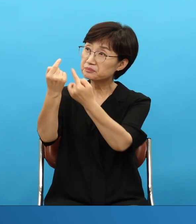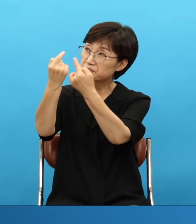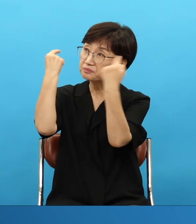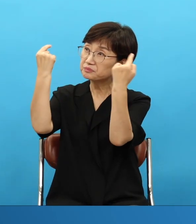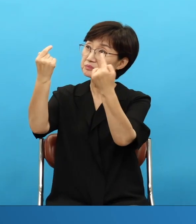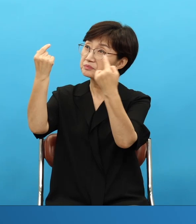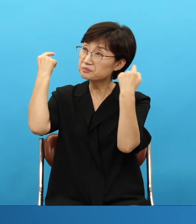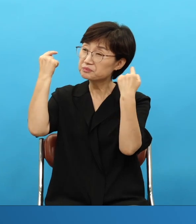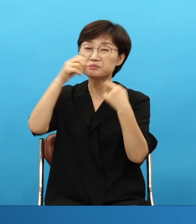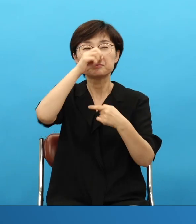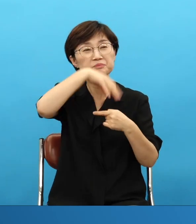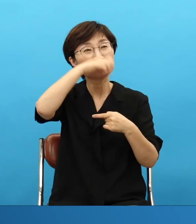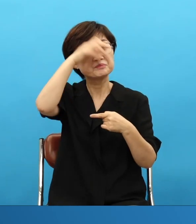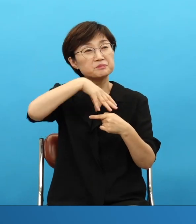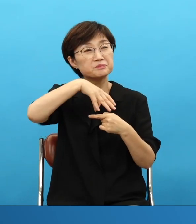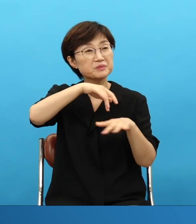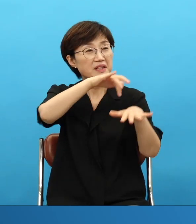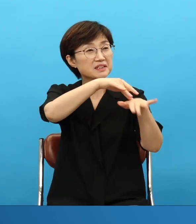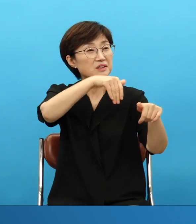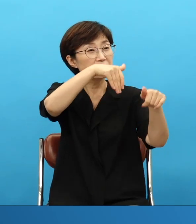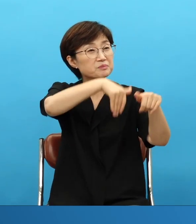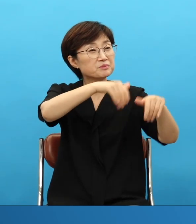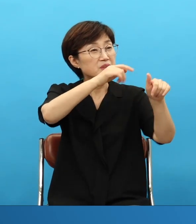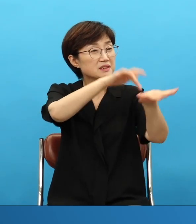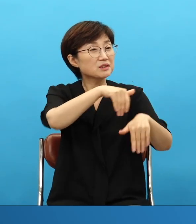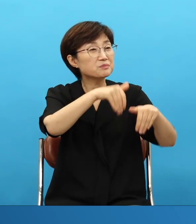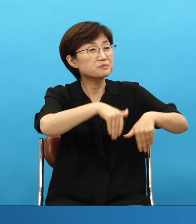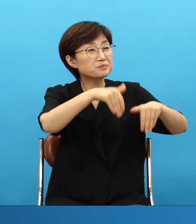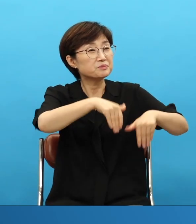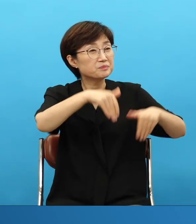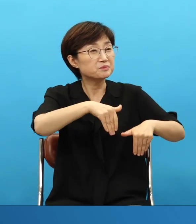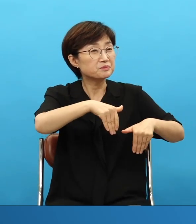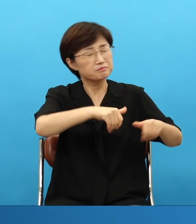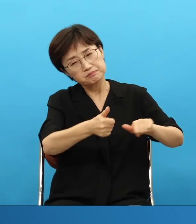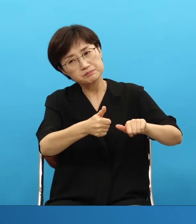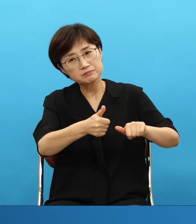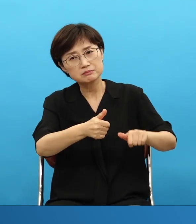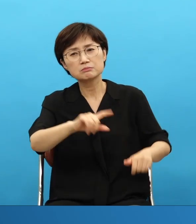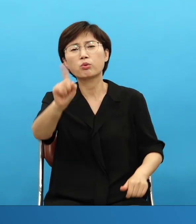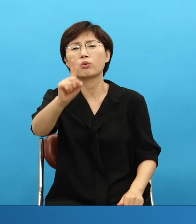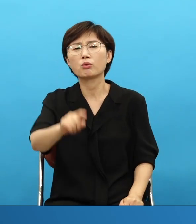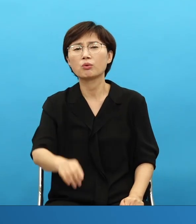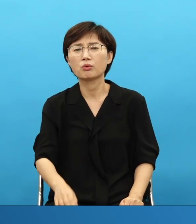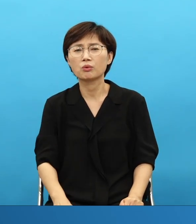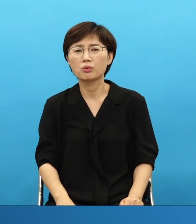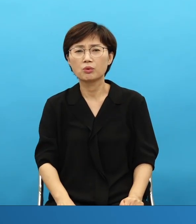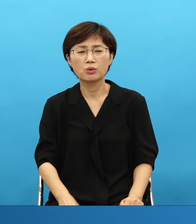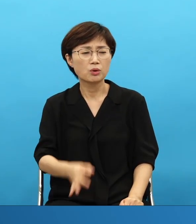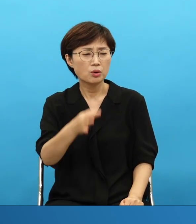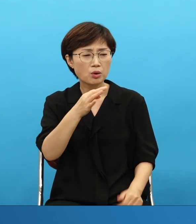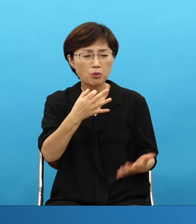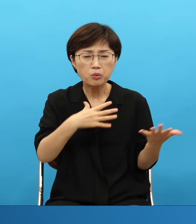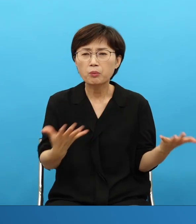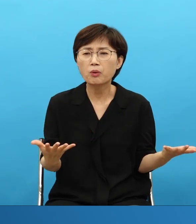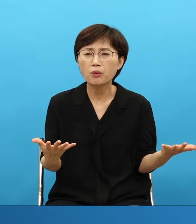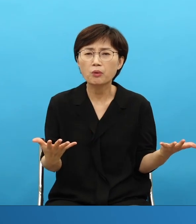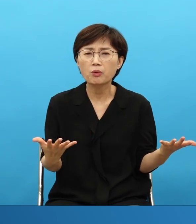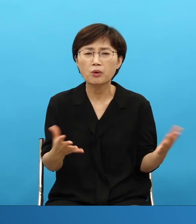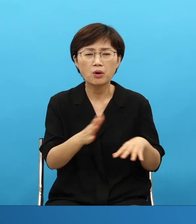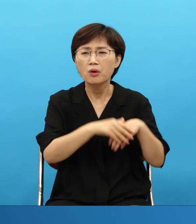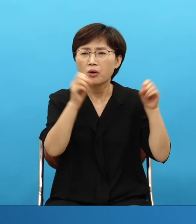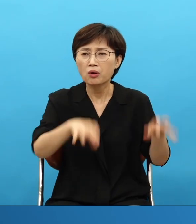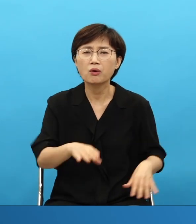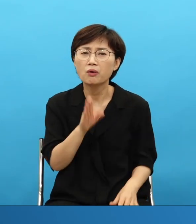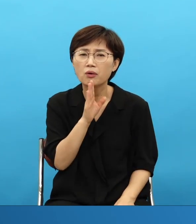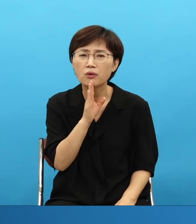don't know the reason, then you're going to be running errands for unbelievers and go. 주의 일 못해. 세상 심부름하다가 가는 거예요. You can't do the Lord's work. You will run errands